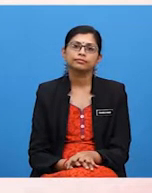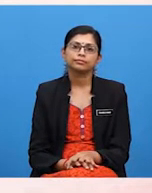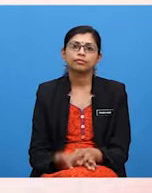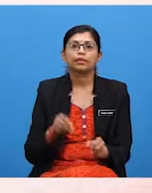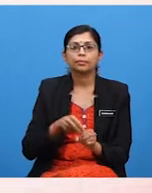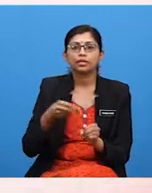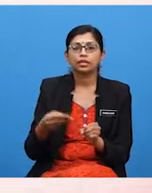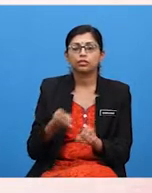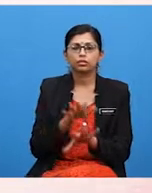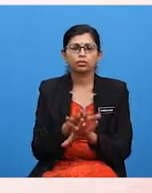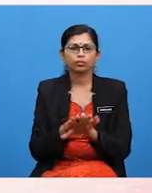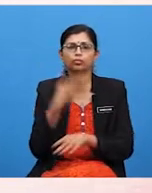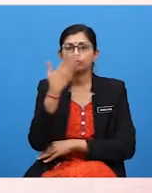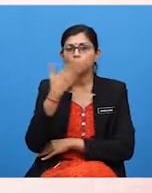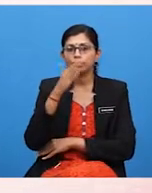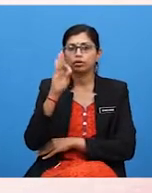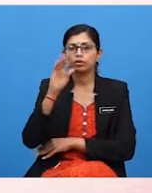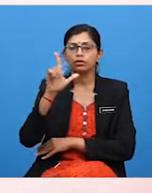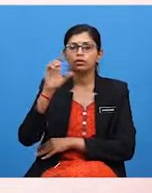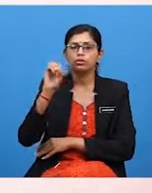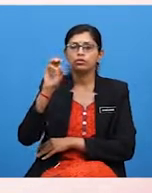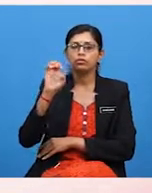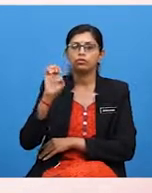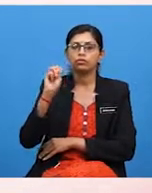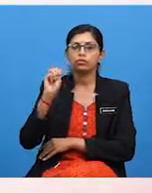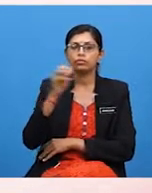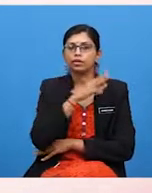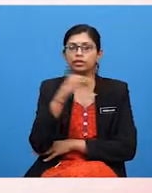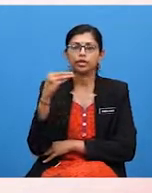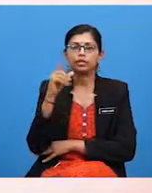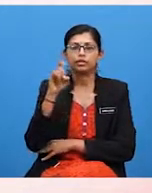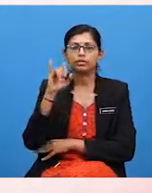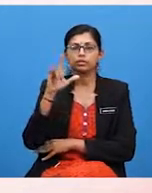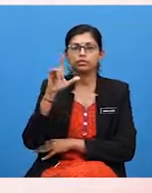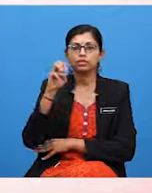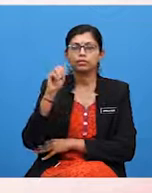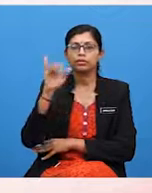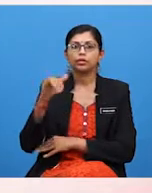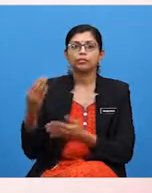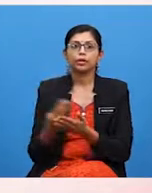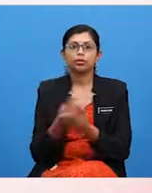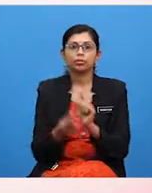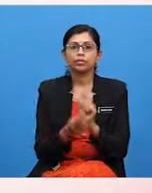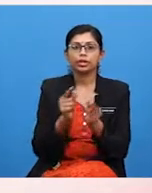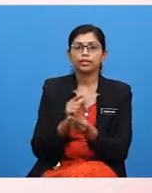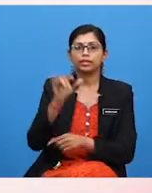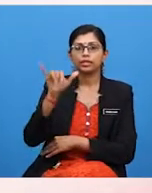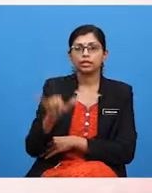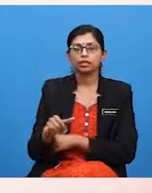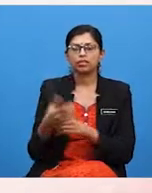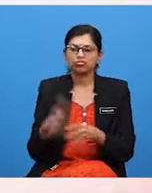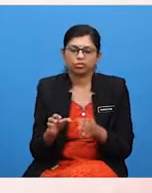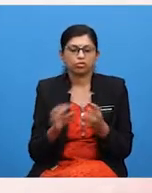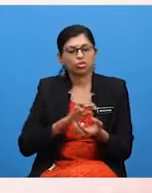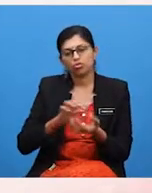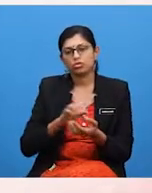Pertumbuhan sekunder juga lebih banyak menghasilkan tisu floem dan tisu xylem yang baharu